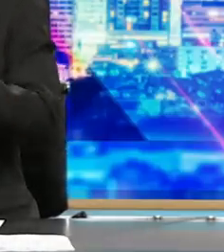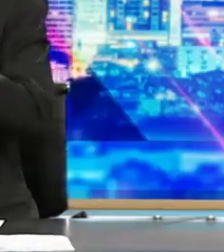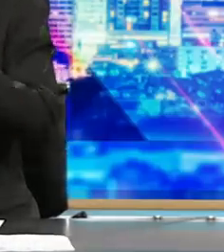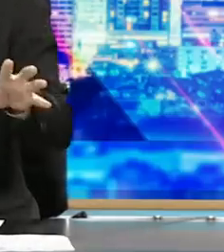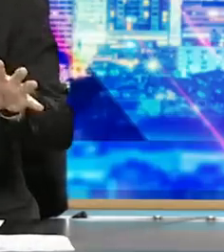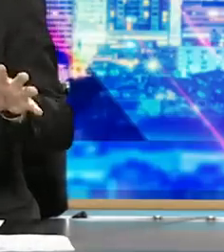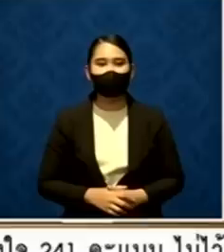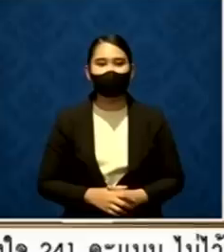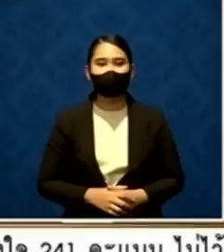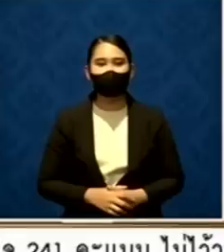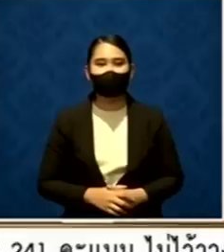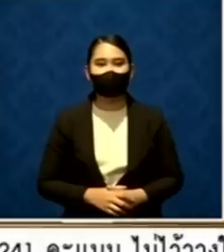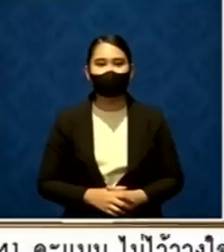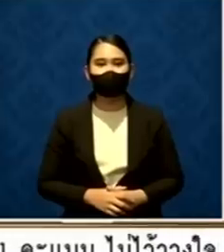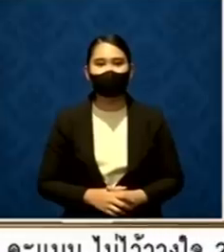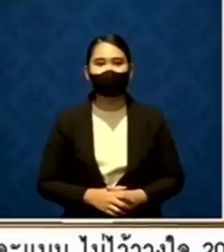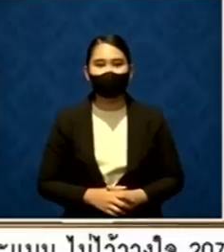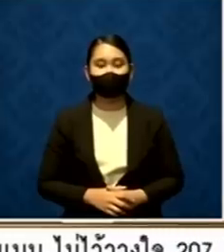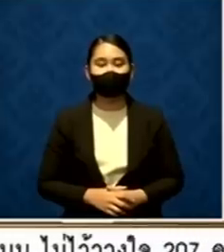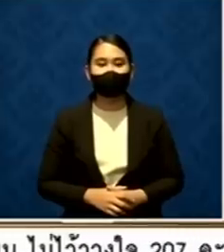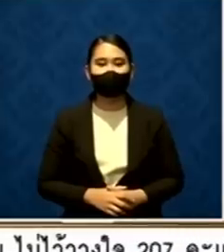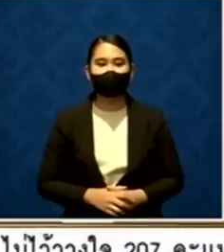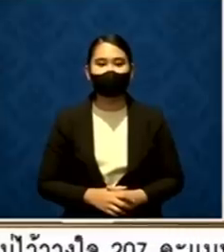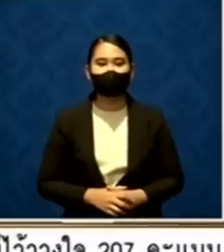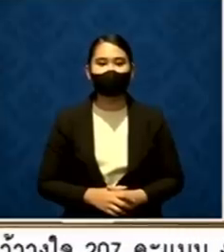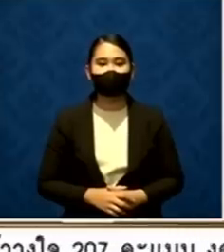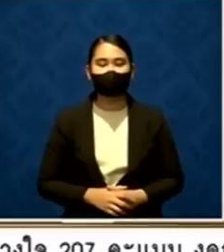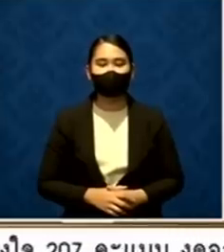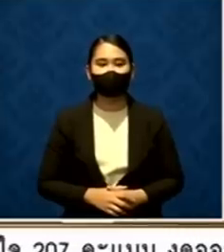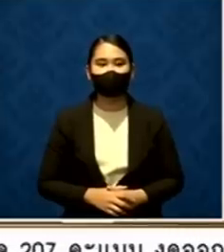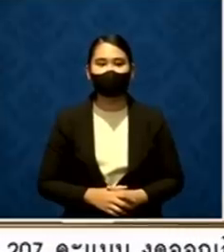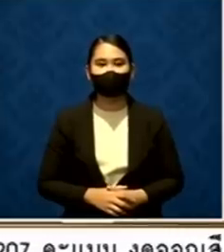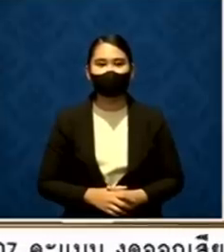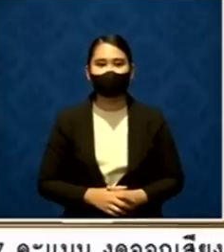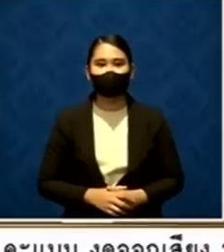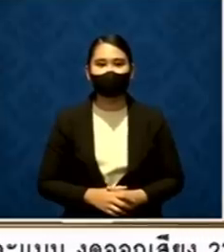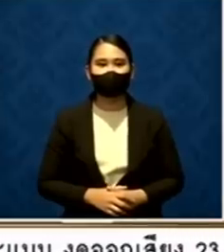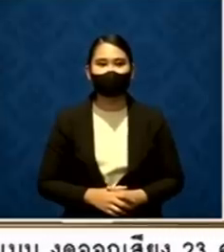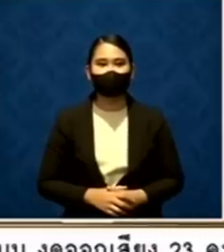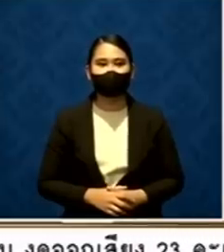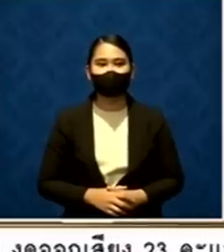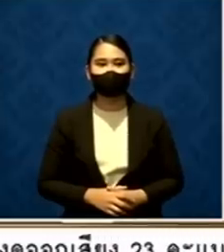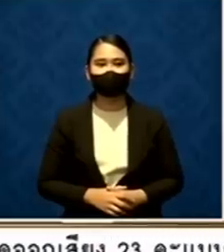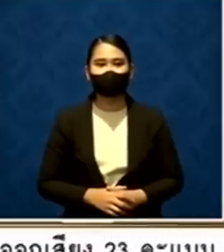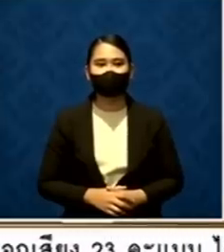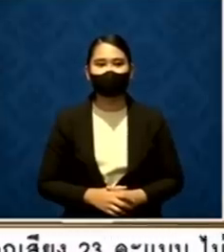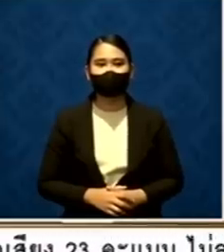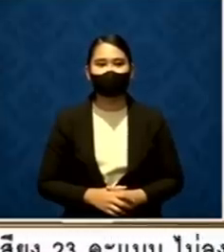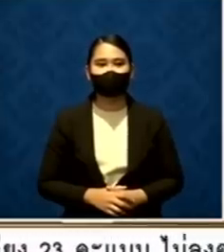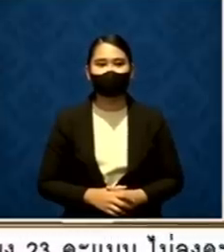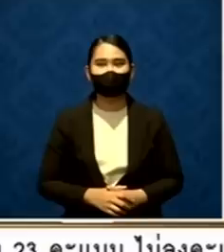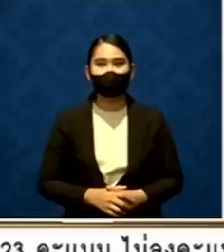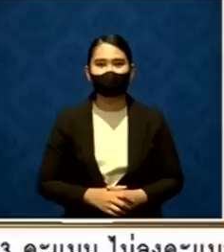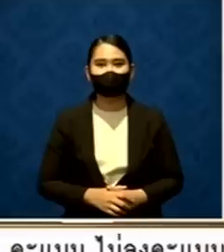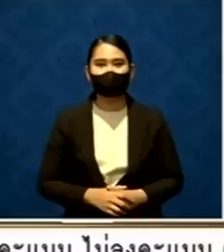ายกกับรัฐมนตรีรวม11คนแต่มี6ส.ส.จังหวัดสมุทรปราการของพรรคพลังประชารัฐสวนมติพรรค ใ